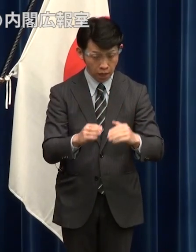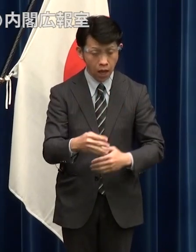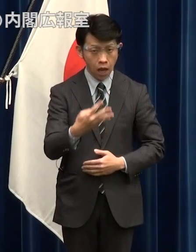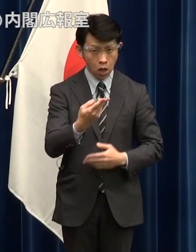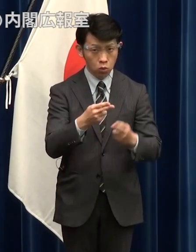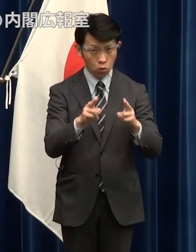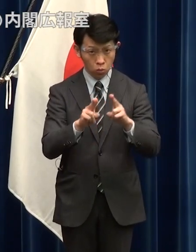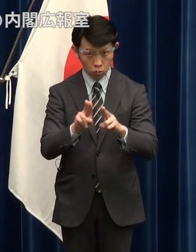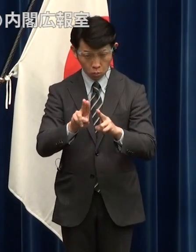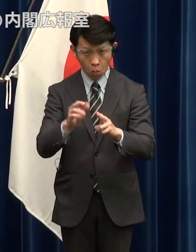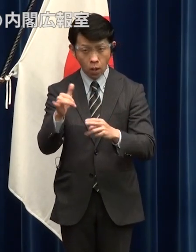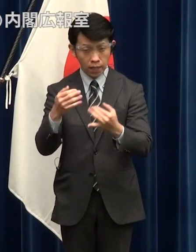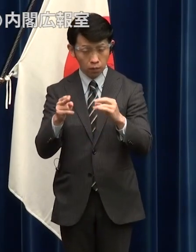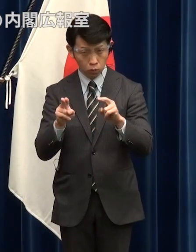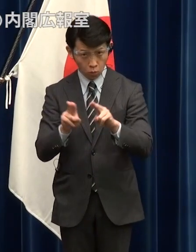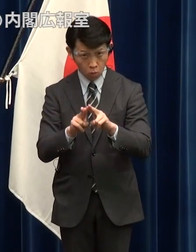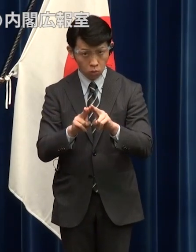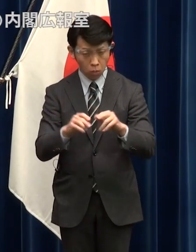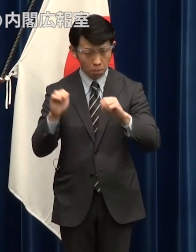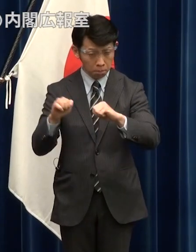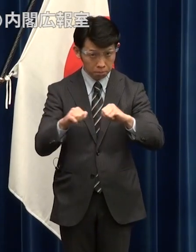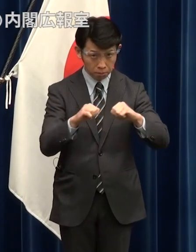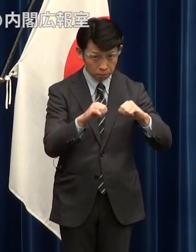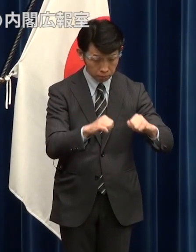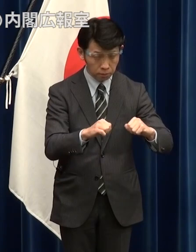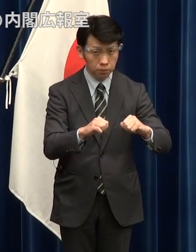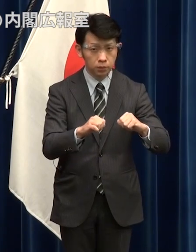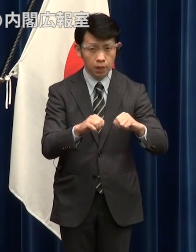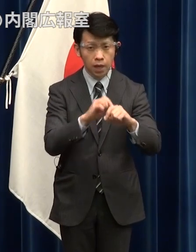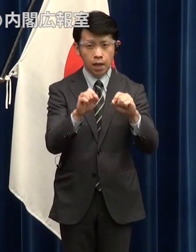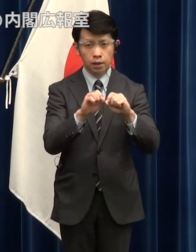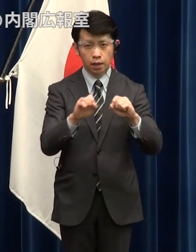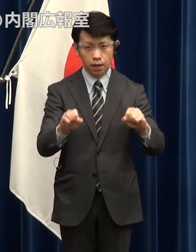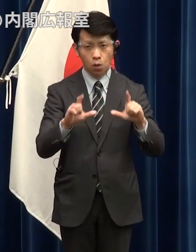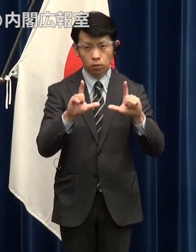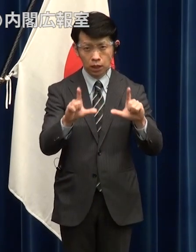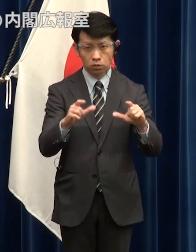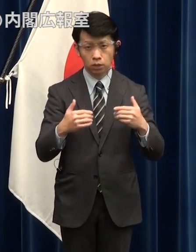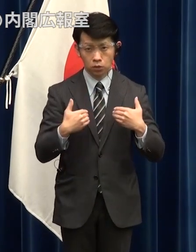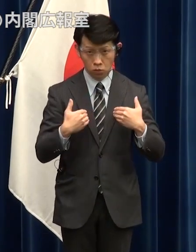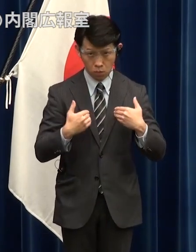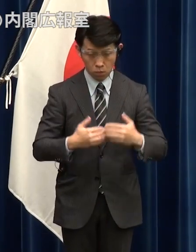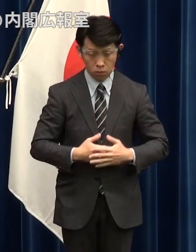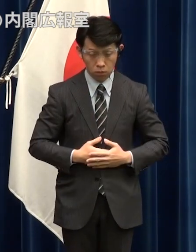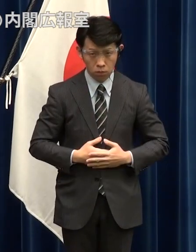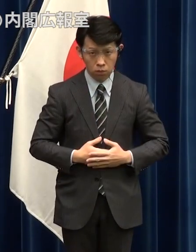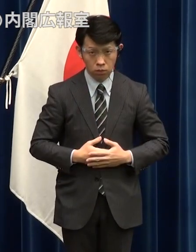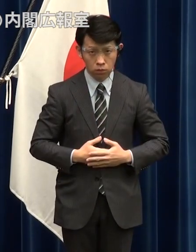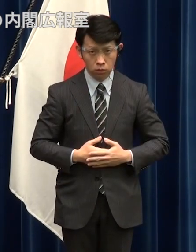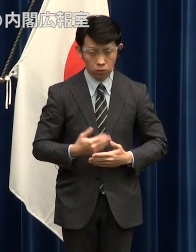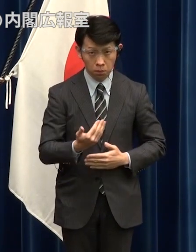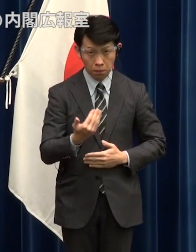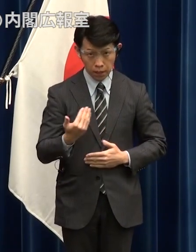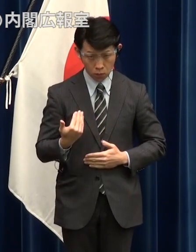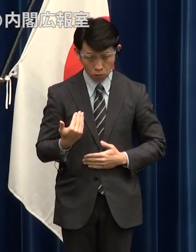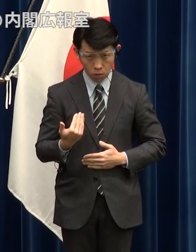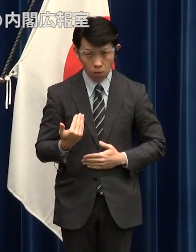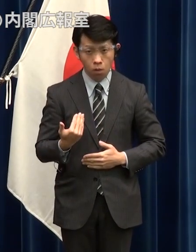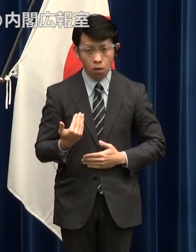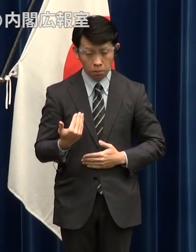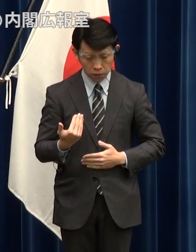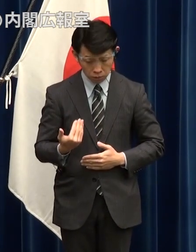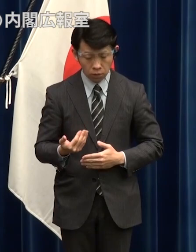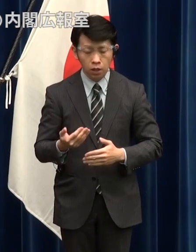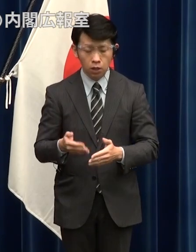得ながら一つ一つ結論を出していく必要があると考えており、そのための一歩として歓迎をしたいと